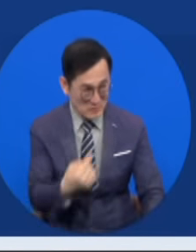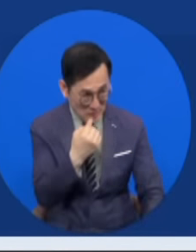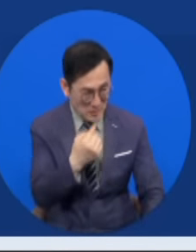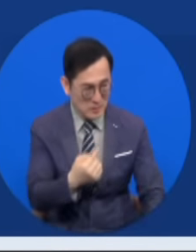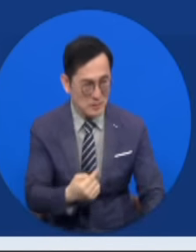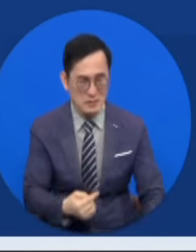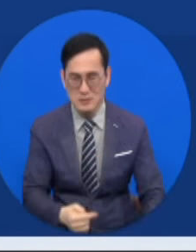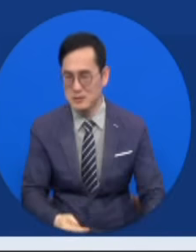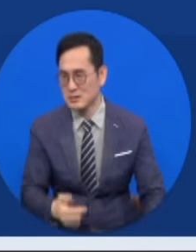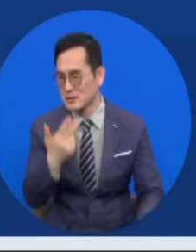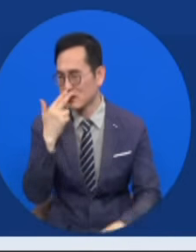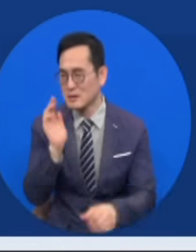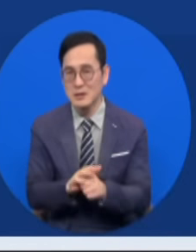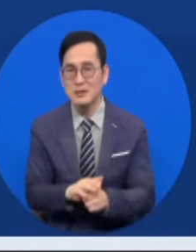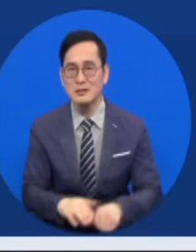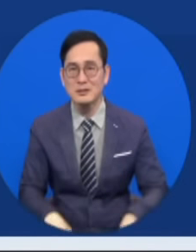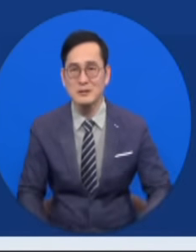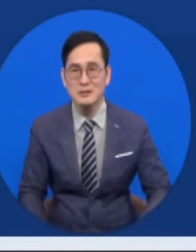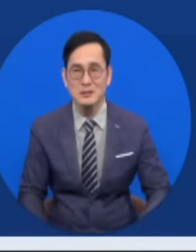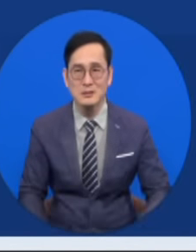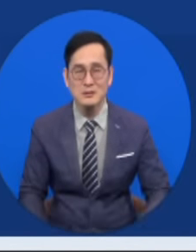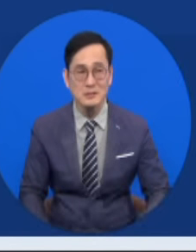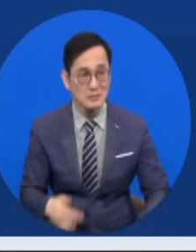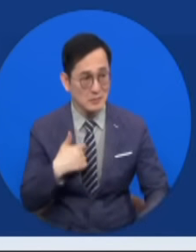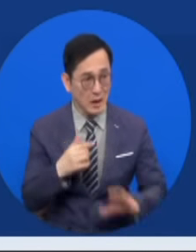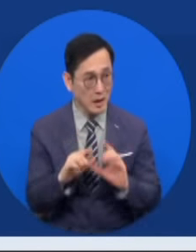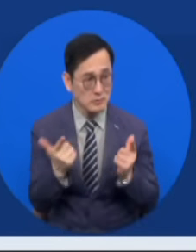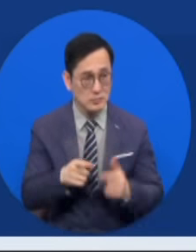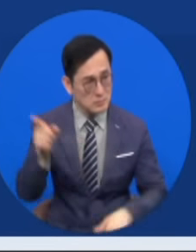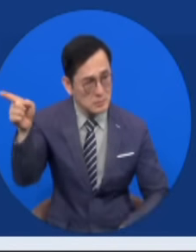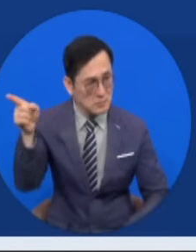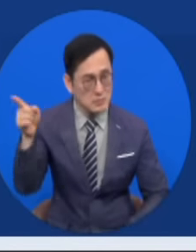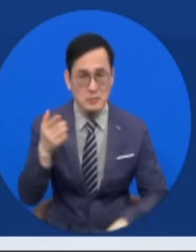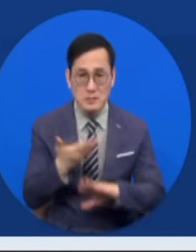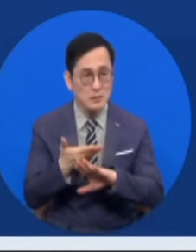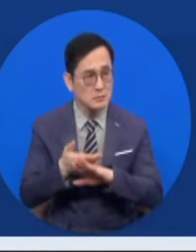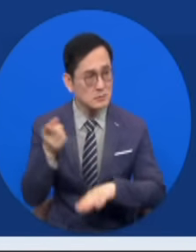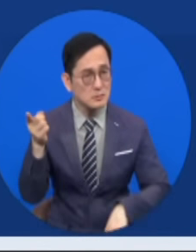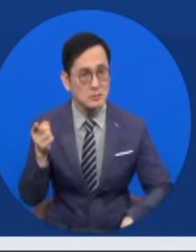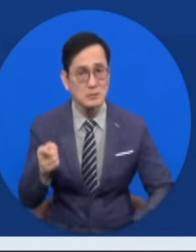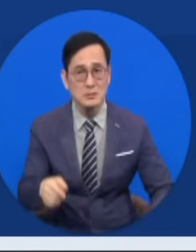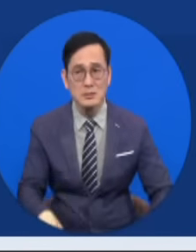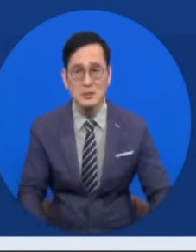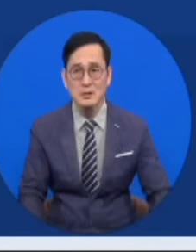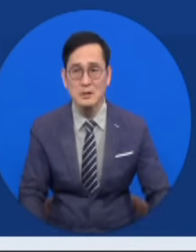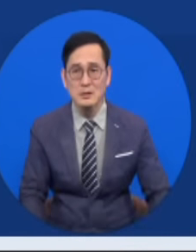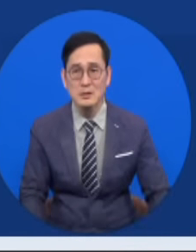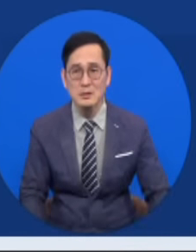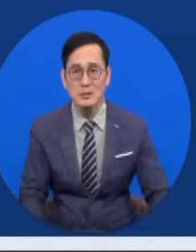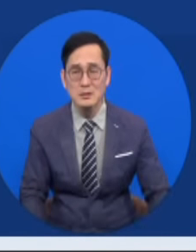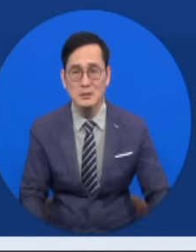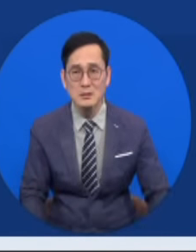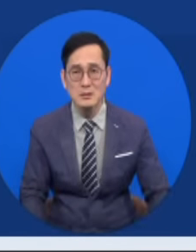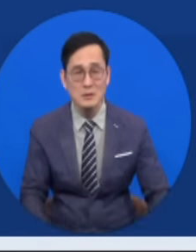람 사실이 아닌 박상 검사가 아닌